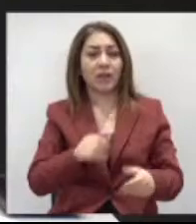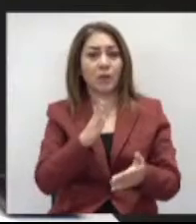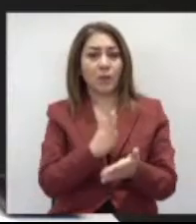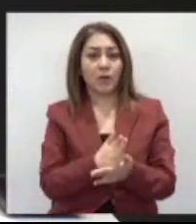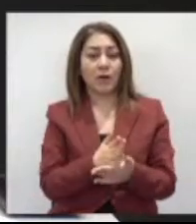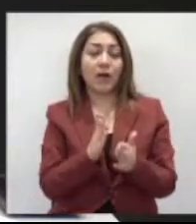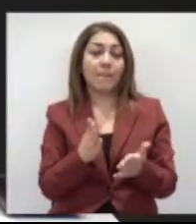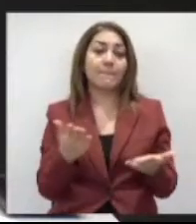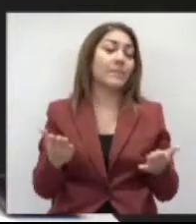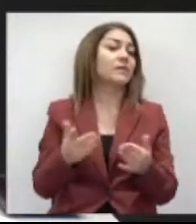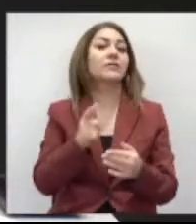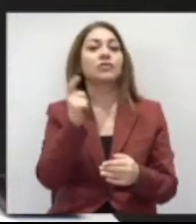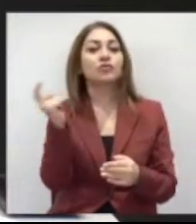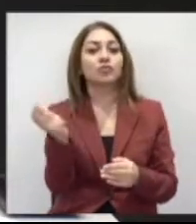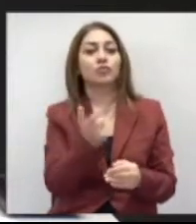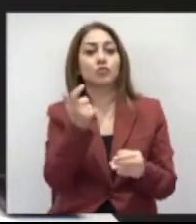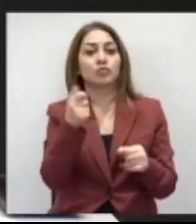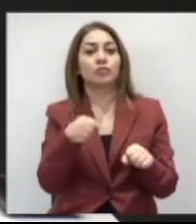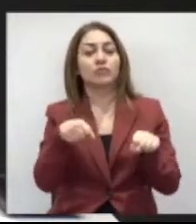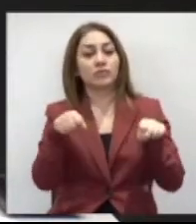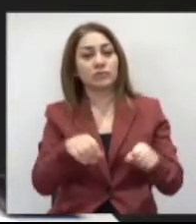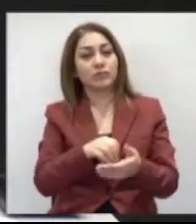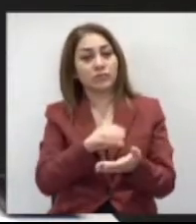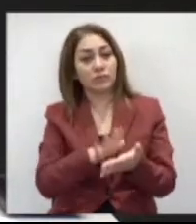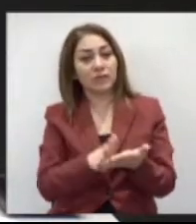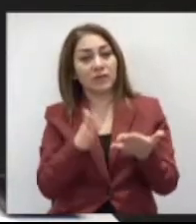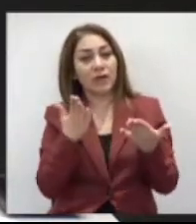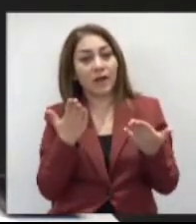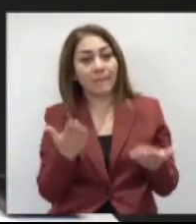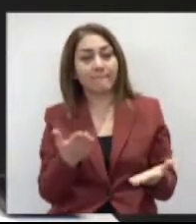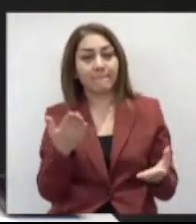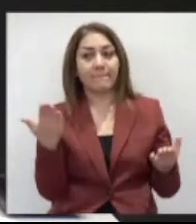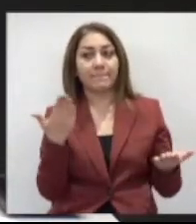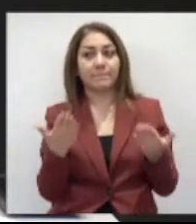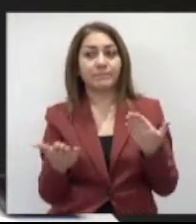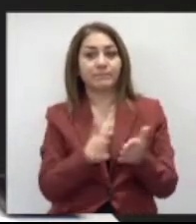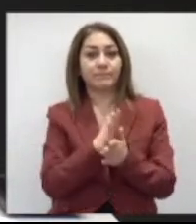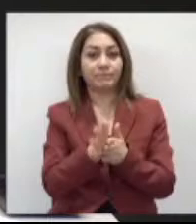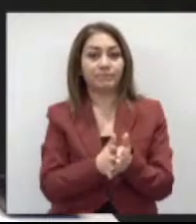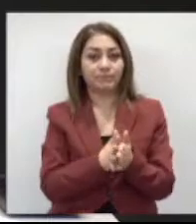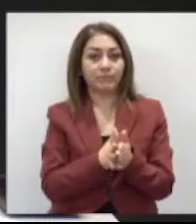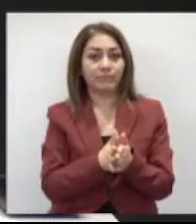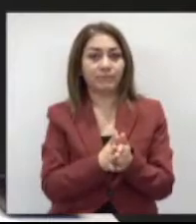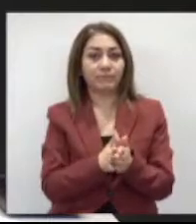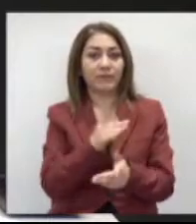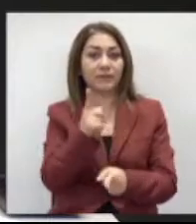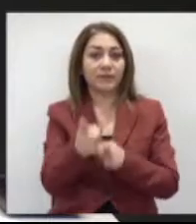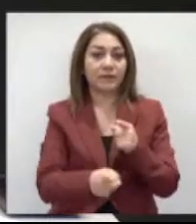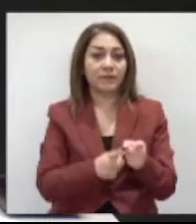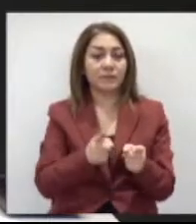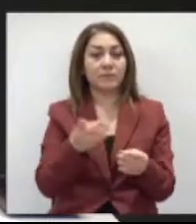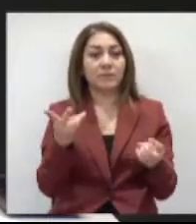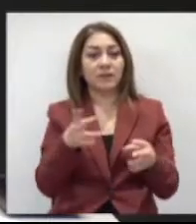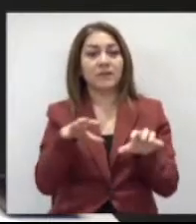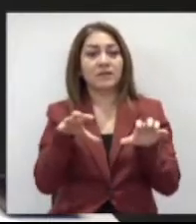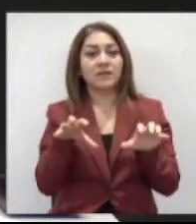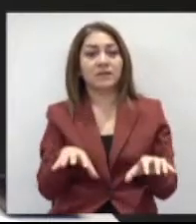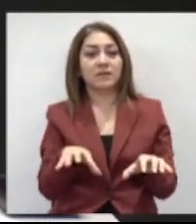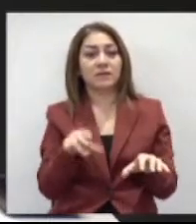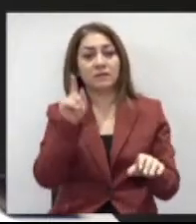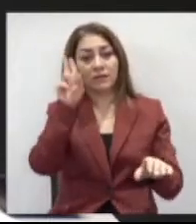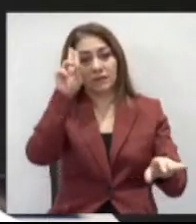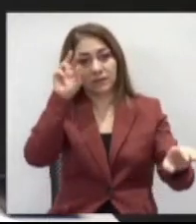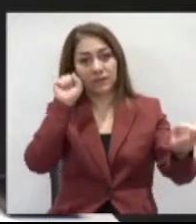սուվերենի կարգավիճակը հստակեմ գծենք, հա, կամ եթե խոսում ենք օրինակ առողջանալ մոդելի փոփոխության մեջ, պարզապես նախագահային գործադիրի